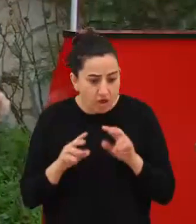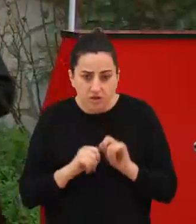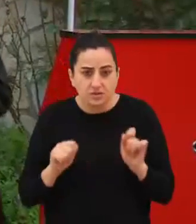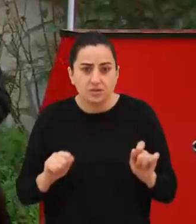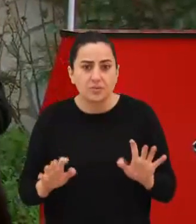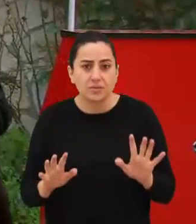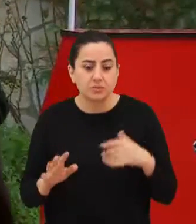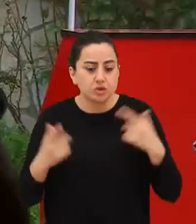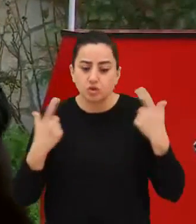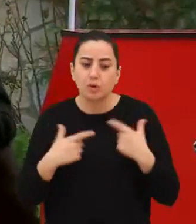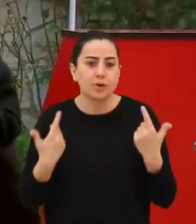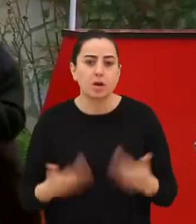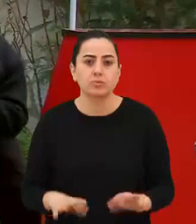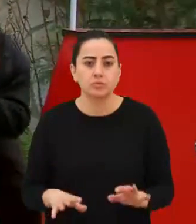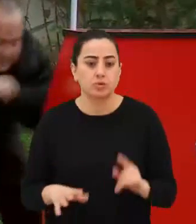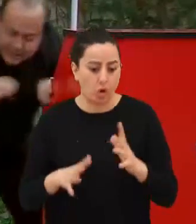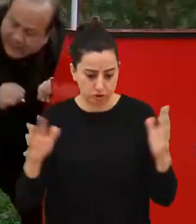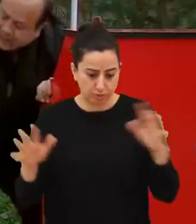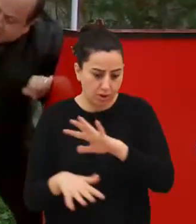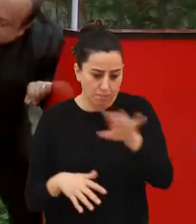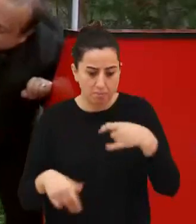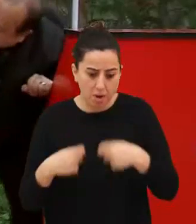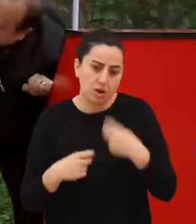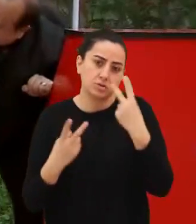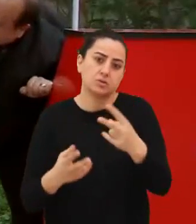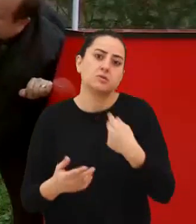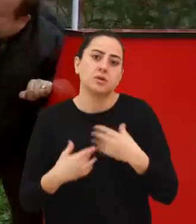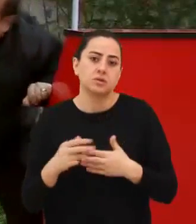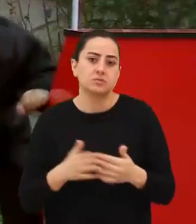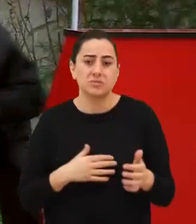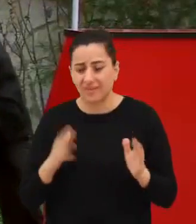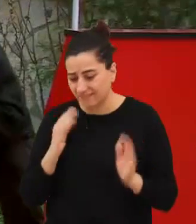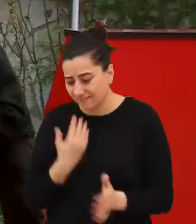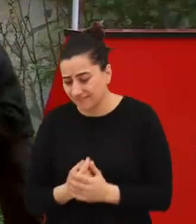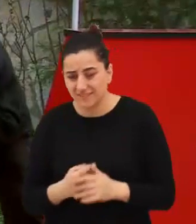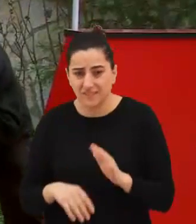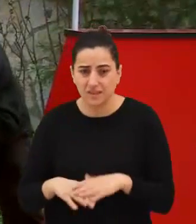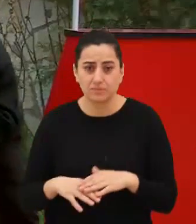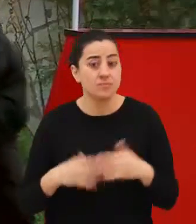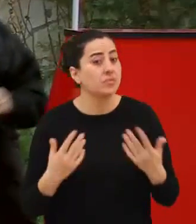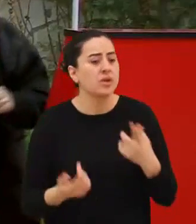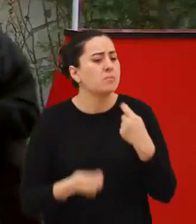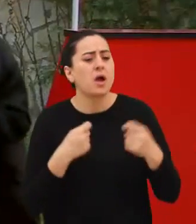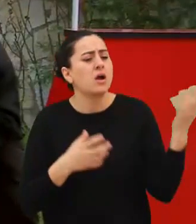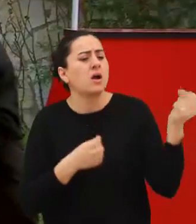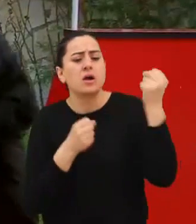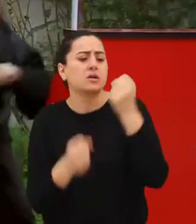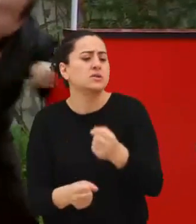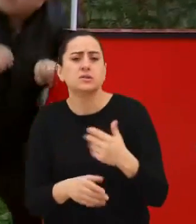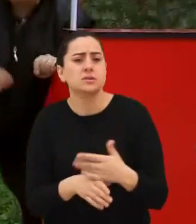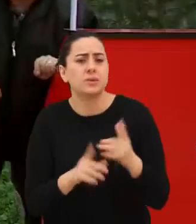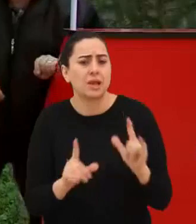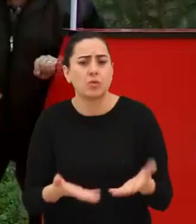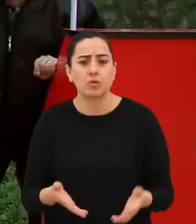Ben vallahi sorumluluk kabul etmem. Koca makina, banka, sen ödersin. Ya ne yaptın ya Allah'ım? Ayrıca bankadan niye alıp getiriyorsun ya?